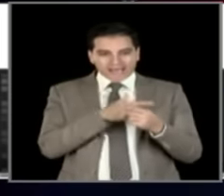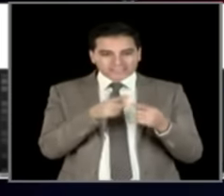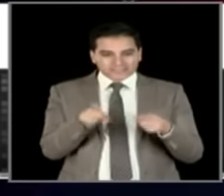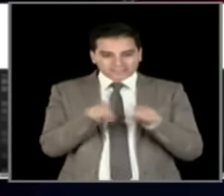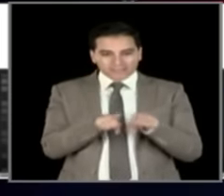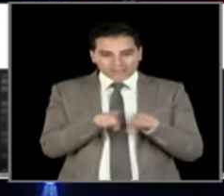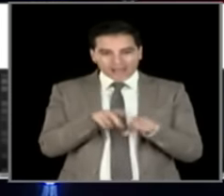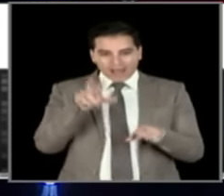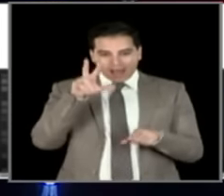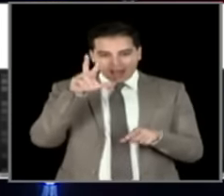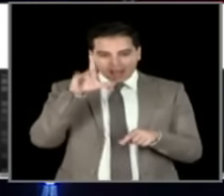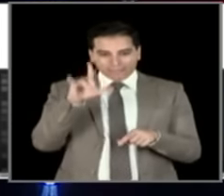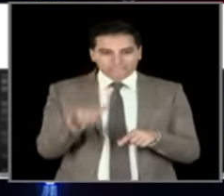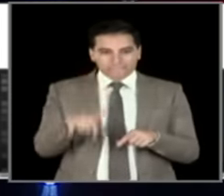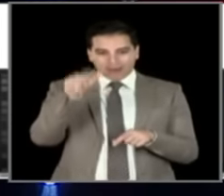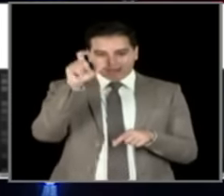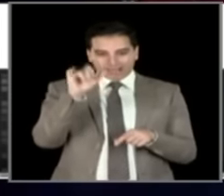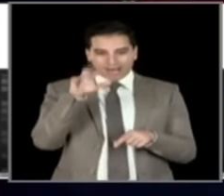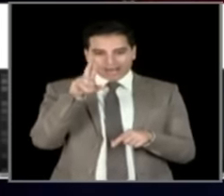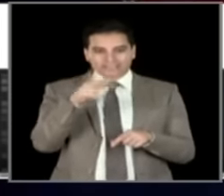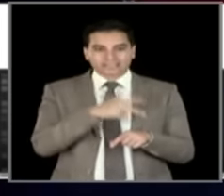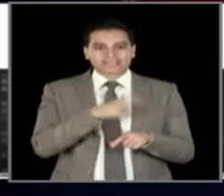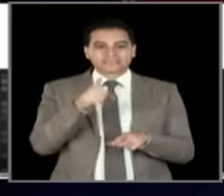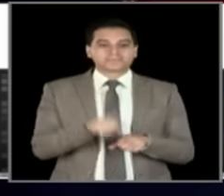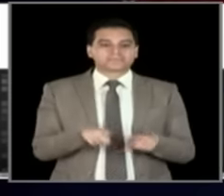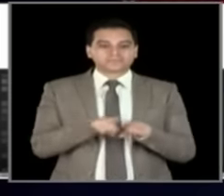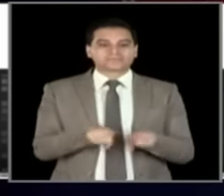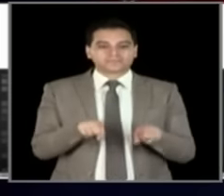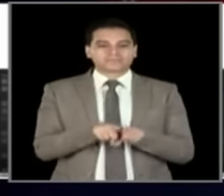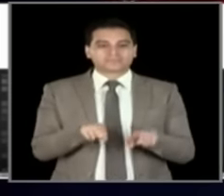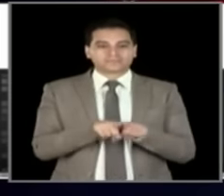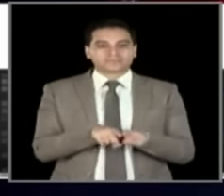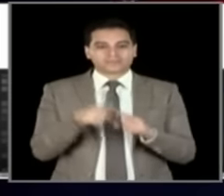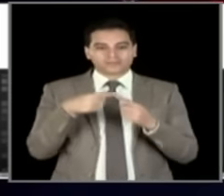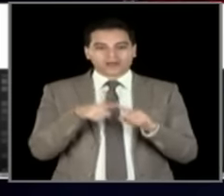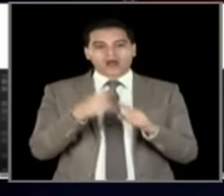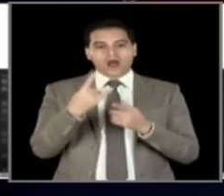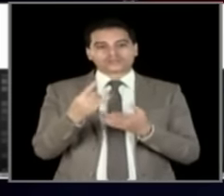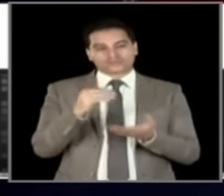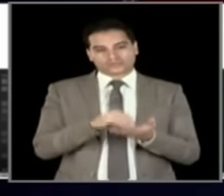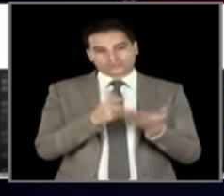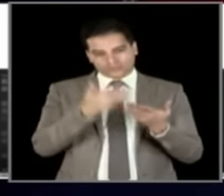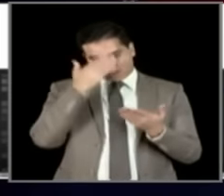شافت أرثر بين الباينايت، خلاص خدت العشر نقط.